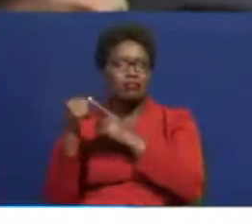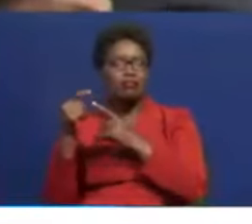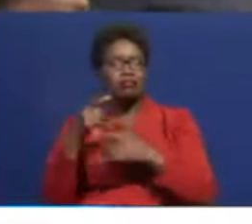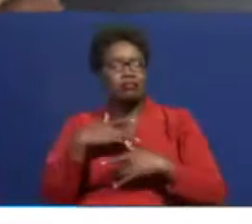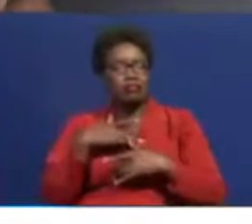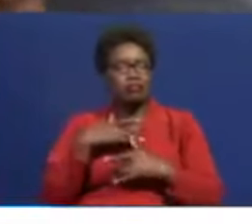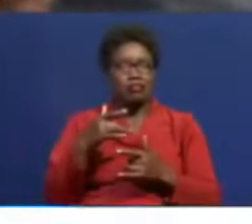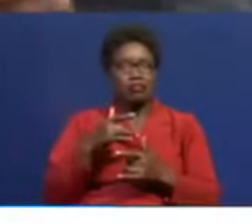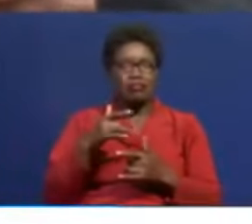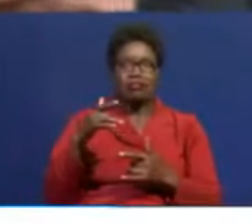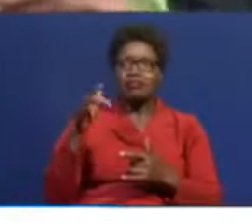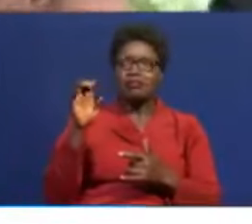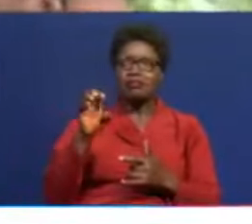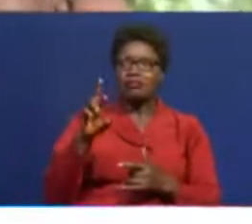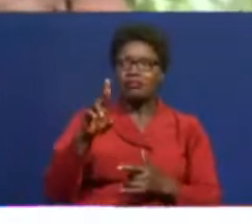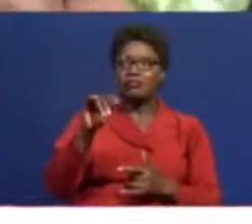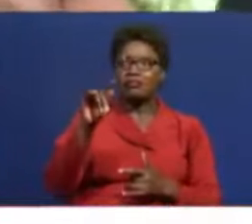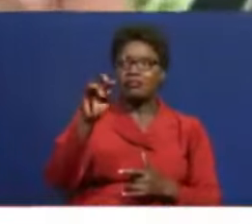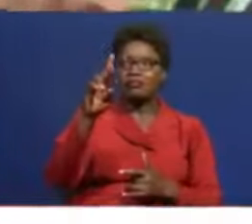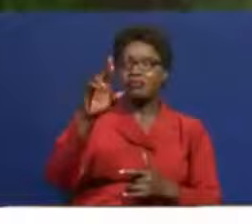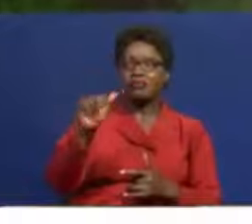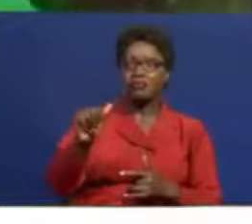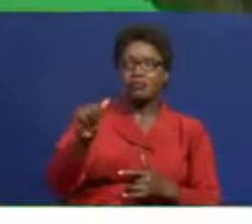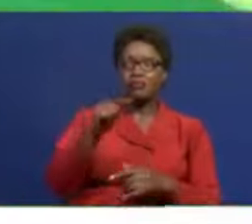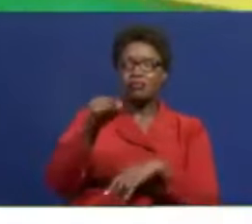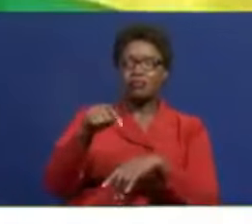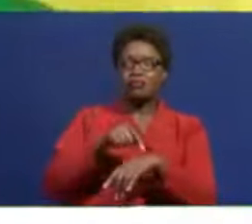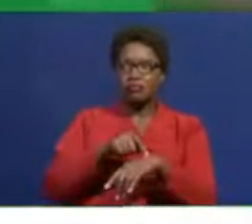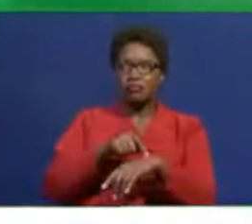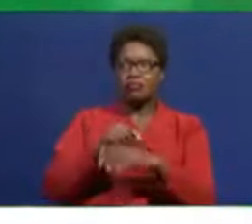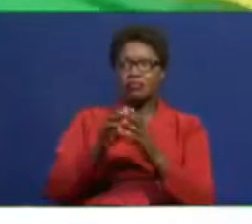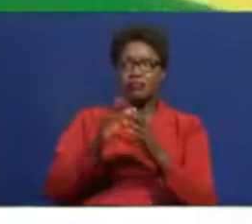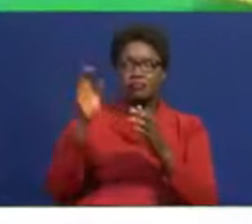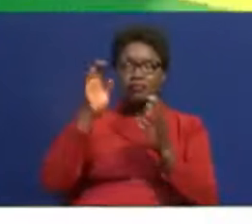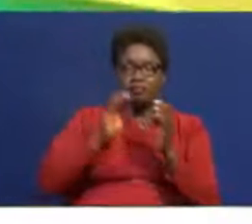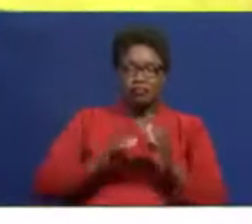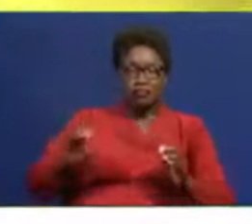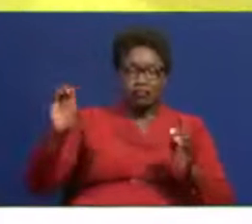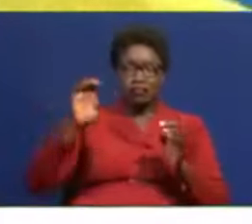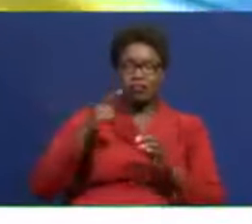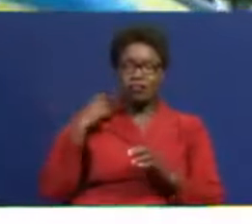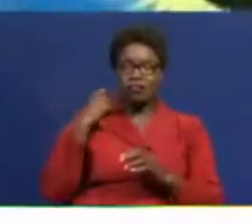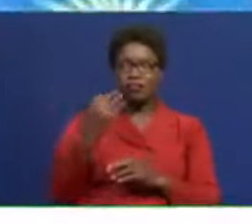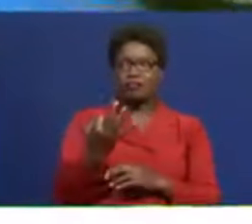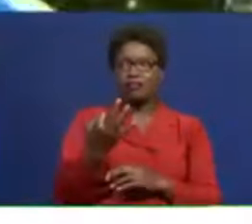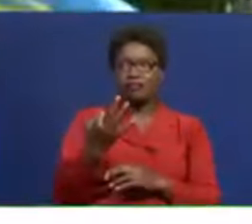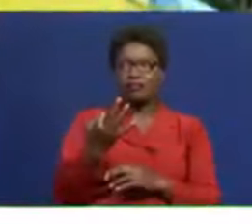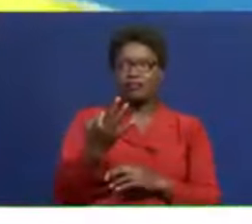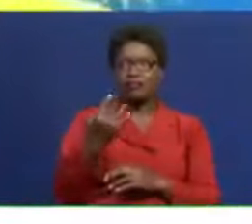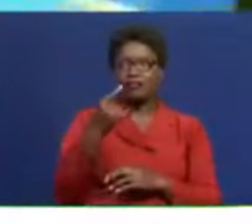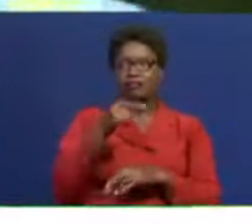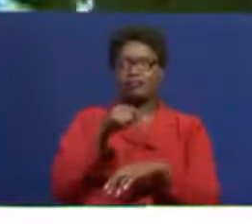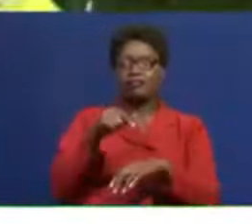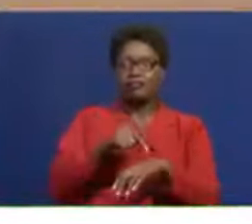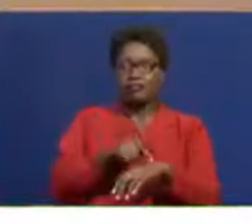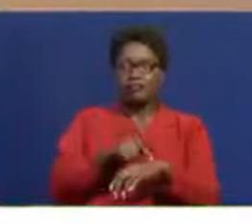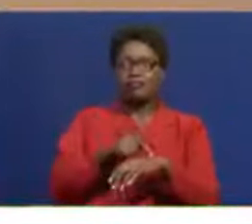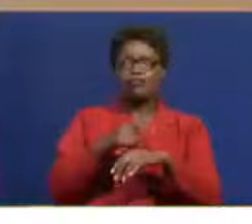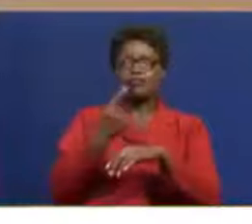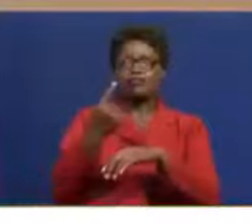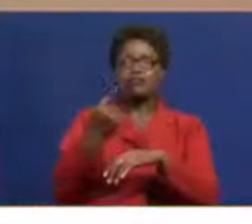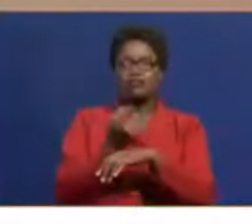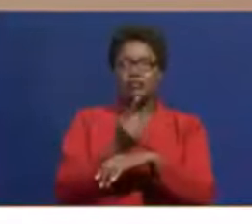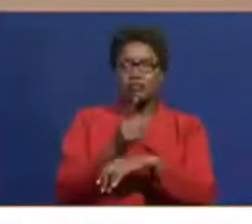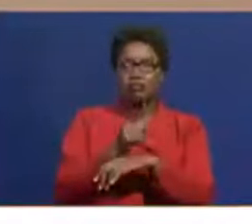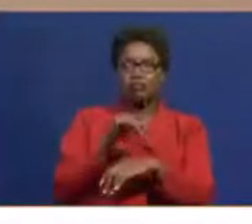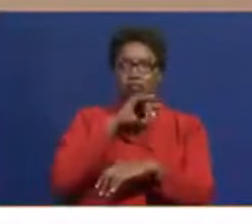Eritrea ilimaliza ya pili kwa muda wa saa 1 na sekunde 45 huku Ethiopia ikiridhika na nafasi ya 3 kwa muda wa saa 1 dakika 1 na sekunde 9.